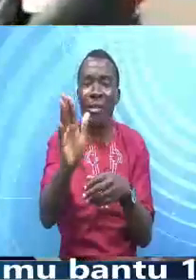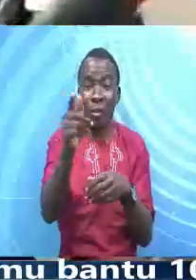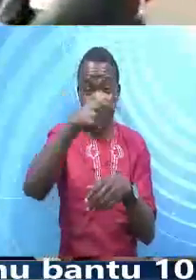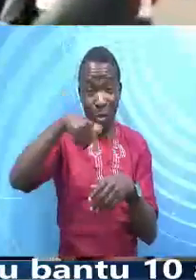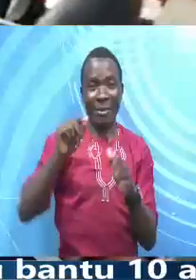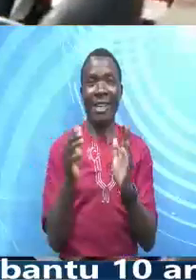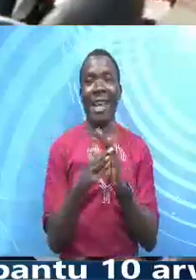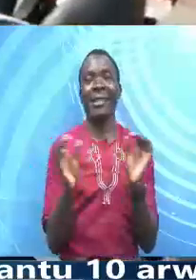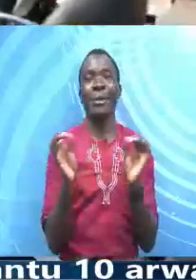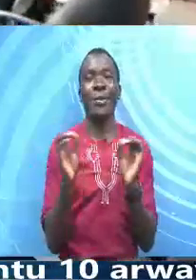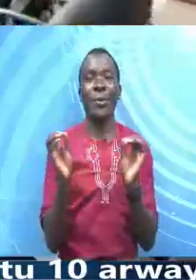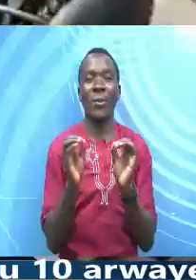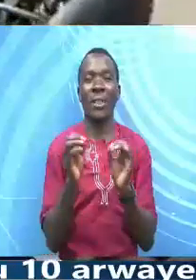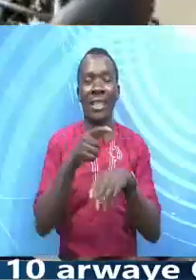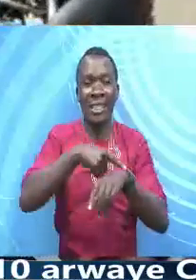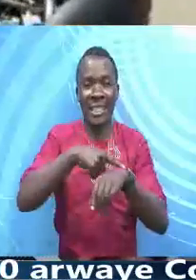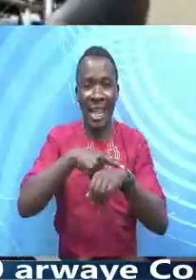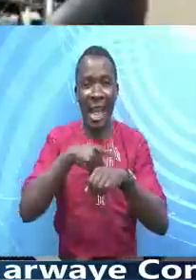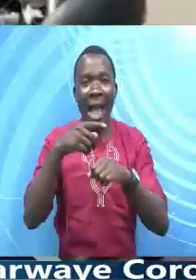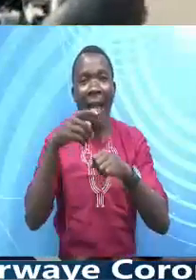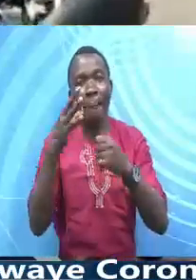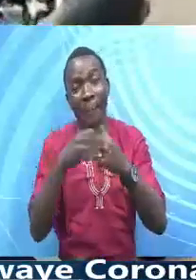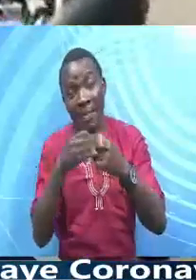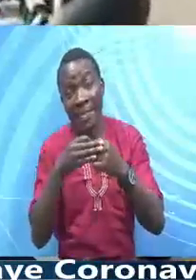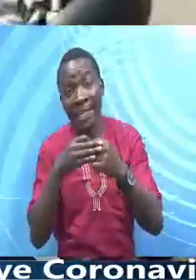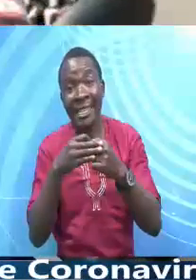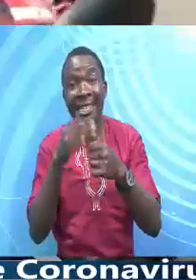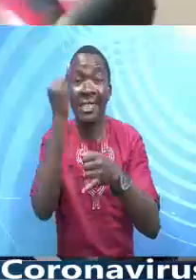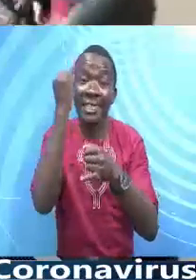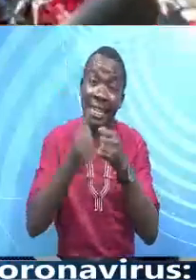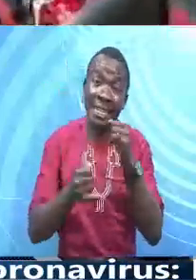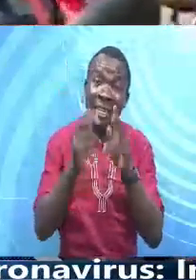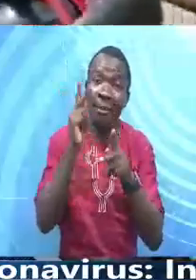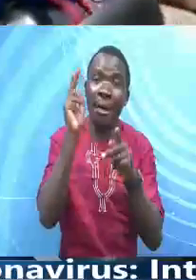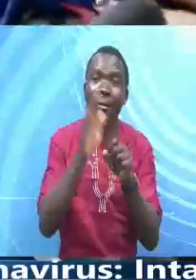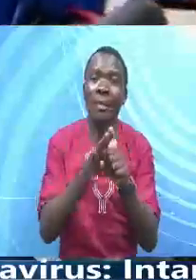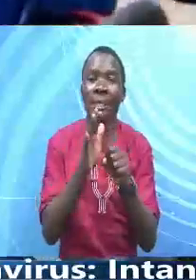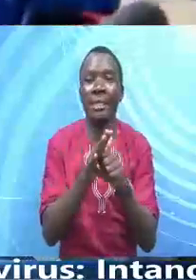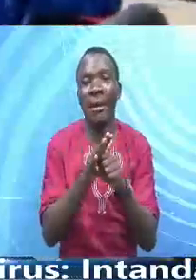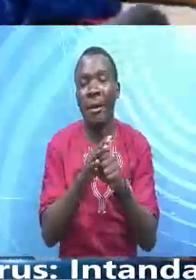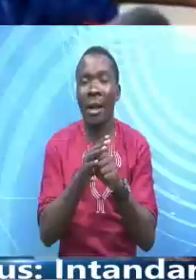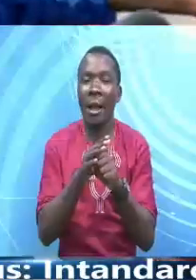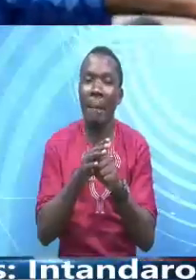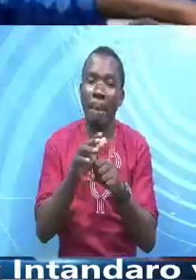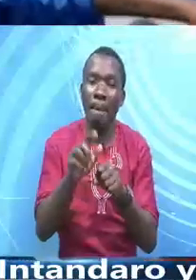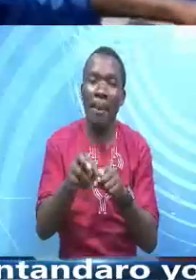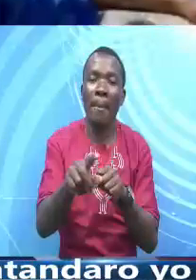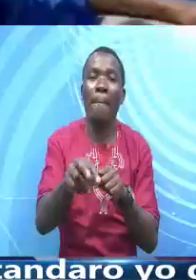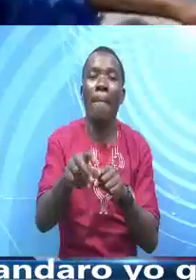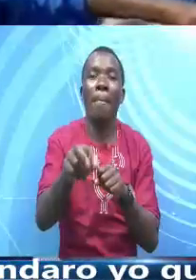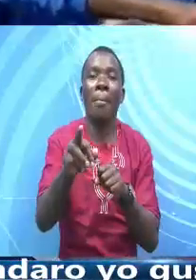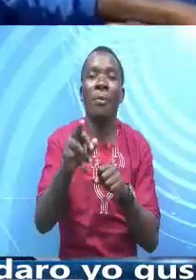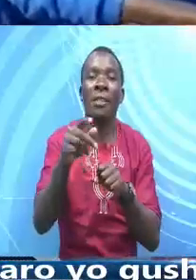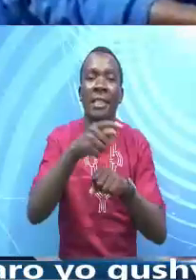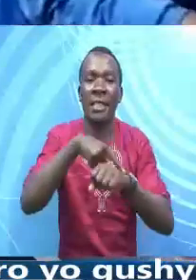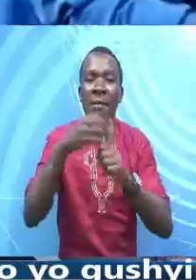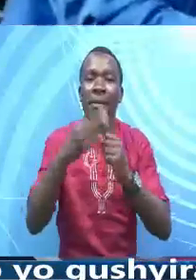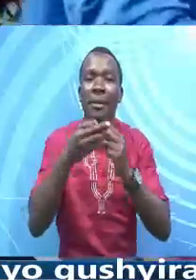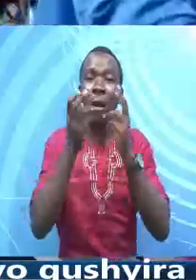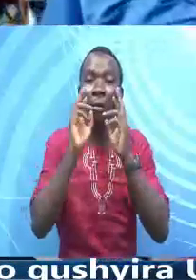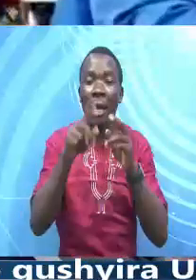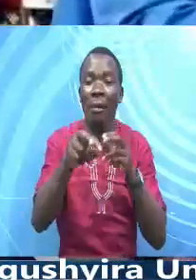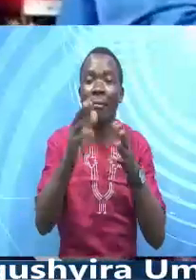N'ubundi saa 2 n'ubundi zageraga, n'ubundi abantu bose abenshi babaga bari kwitahira n'amaguru bikagera ya saa 2 nta bagenzi ubundi bari mu muhanda.